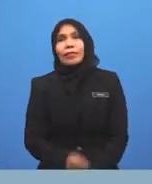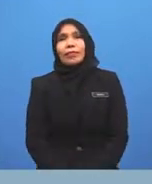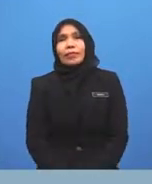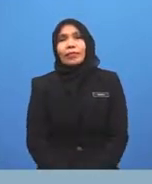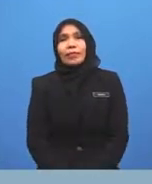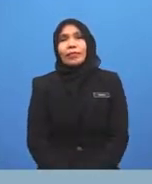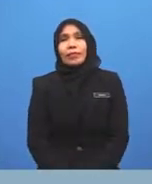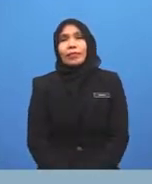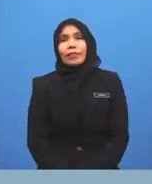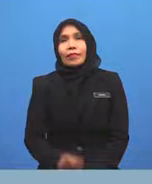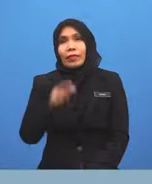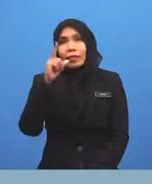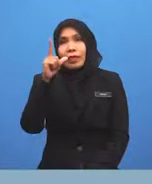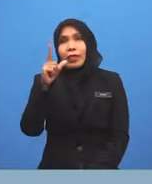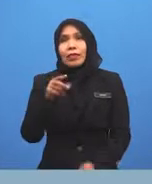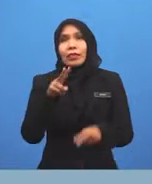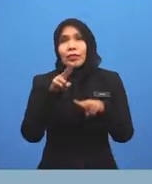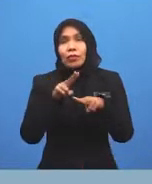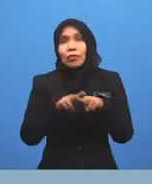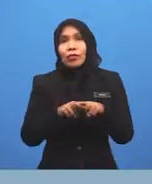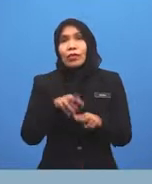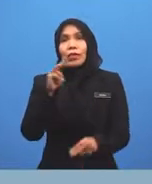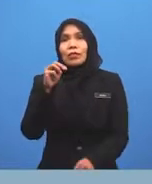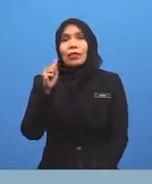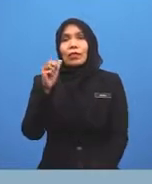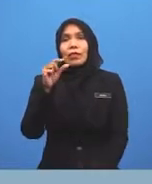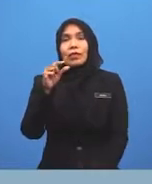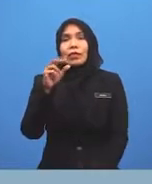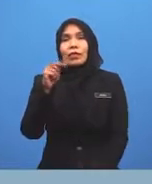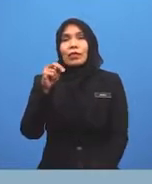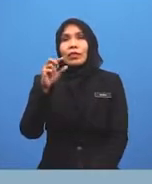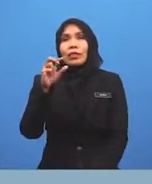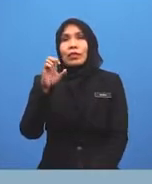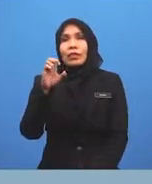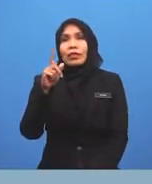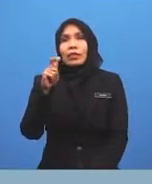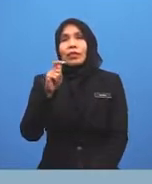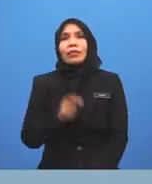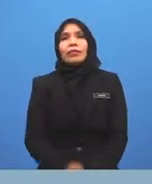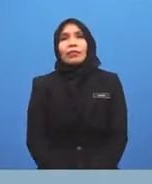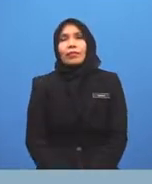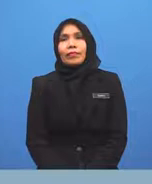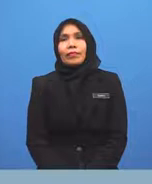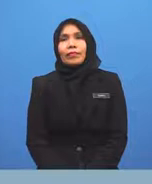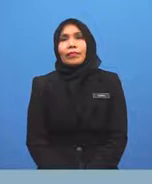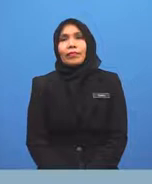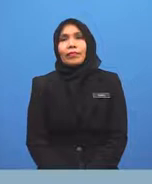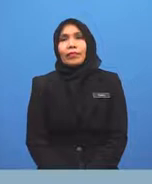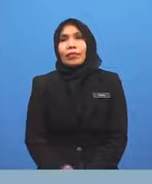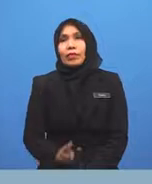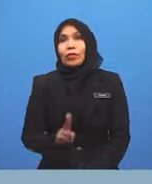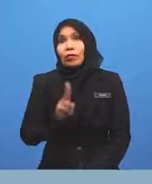Lihat pada kedudukan magnet. Magnet kutub utara berada di sebelah kiri,